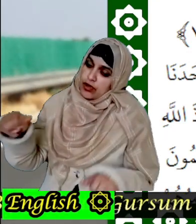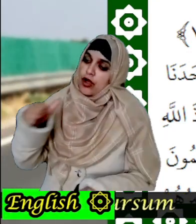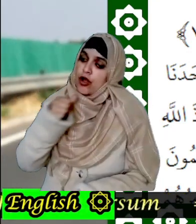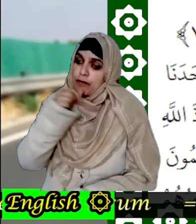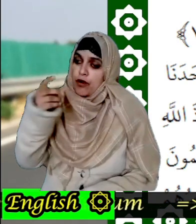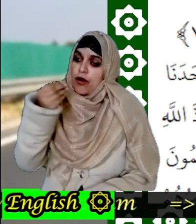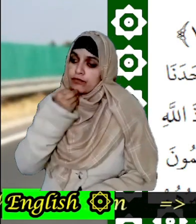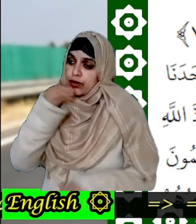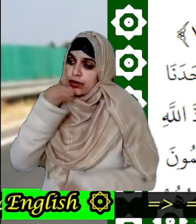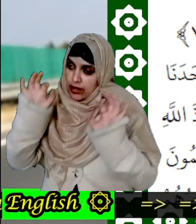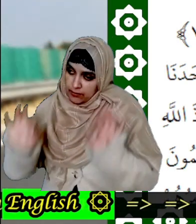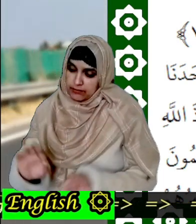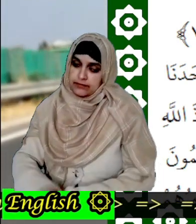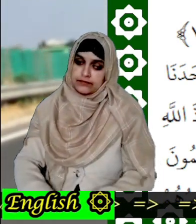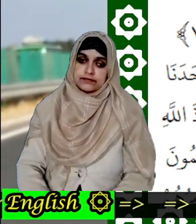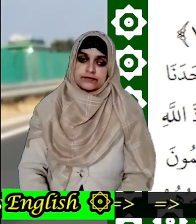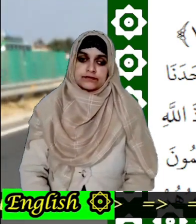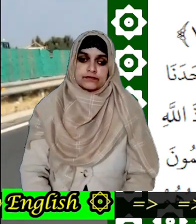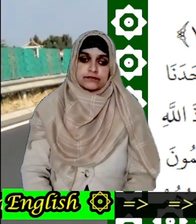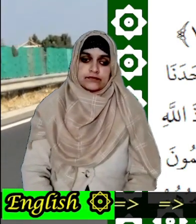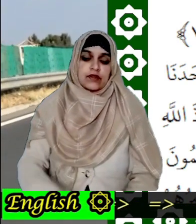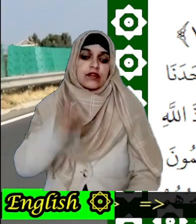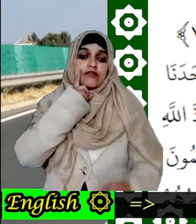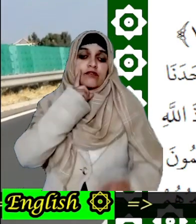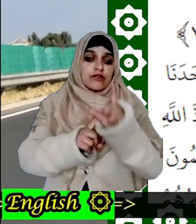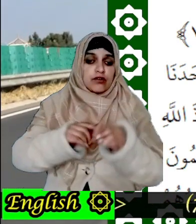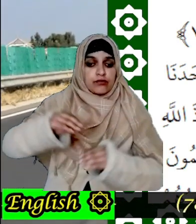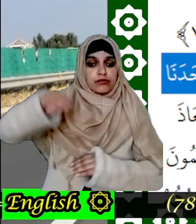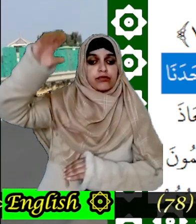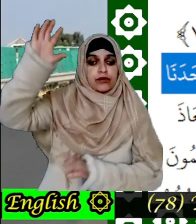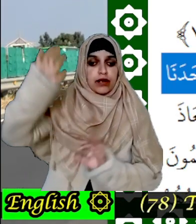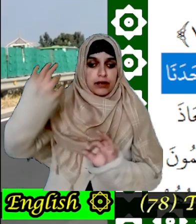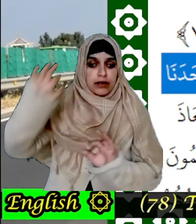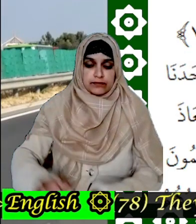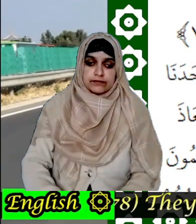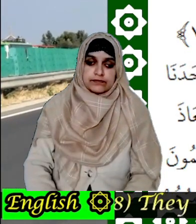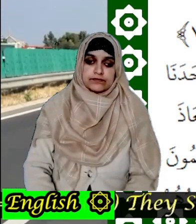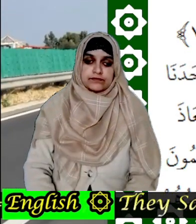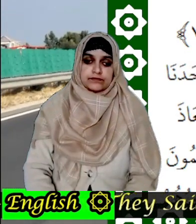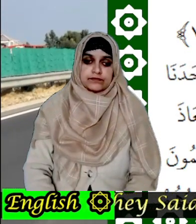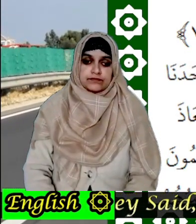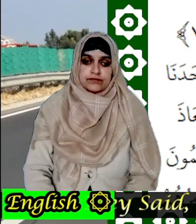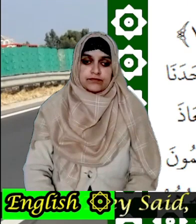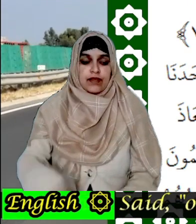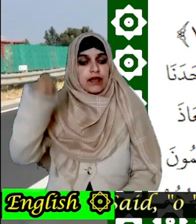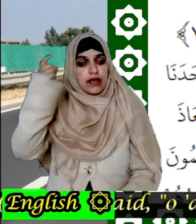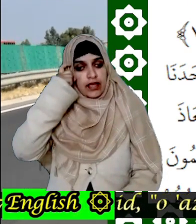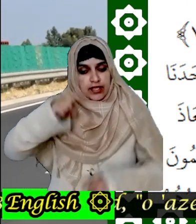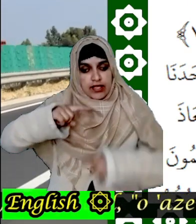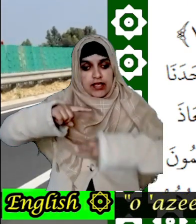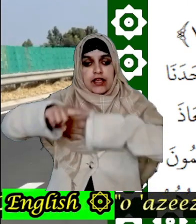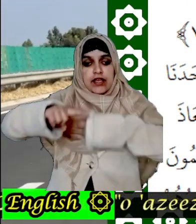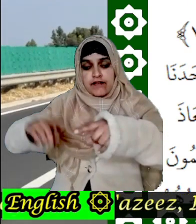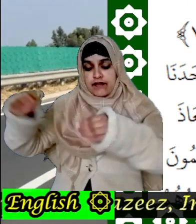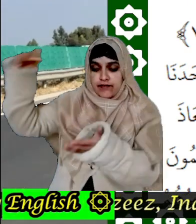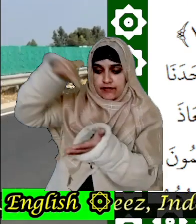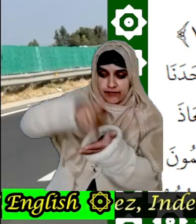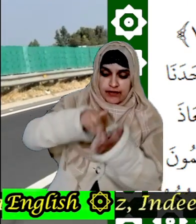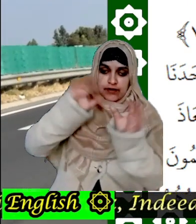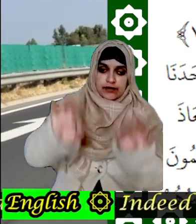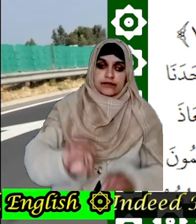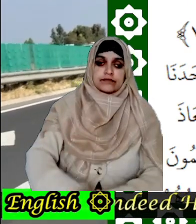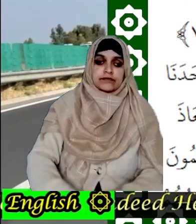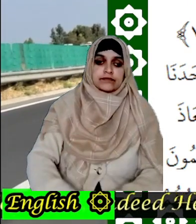ساقبت بكبو آهته إنا نراك من المحسنين ورها قد لقو توسق الرا